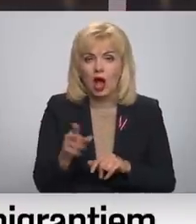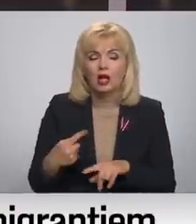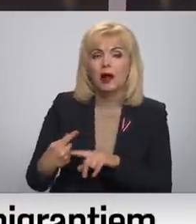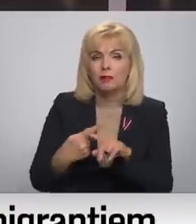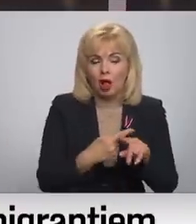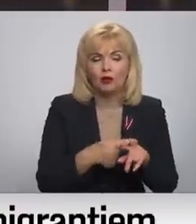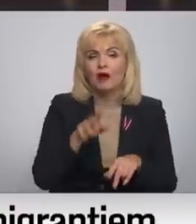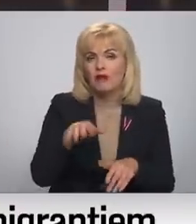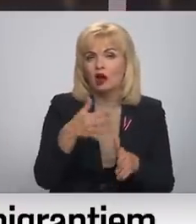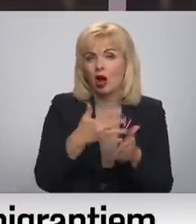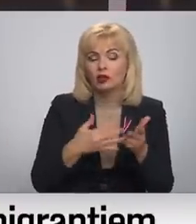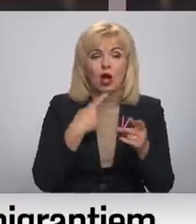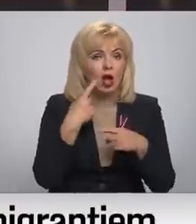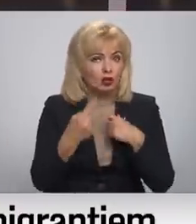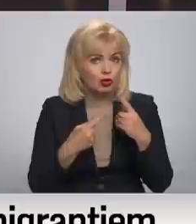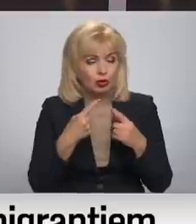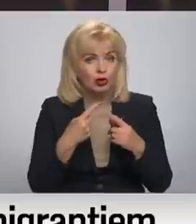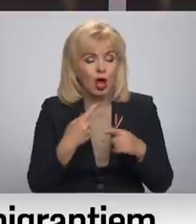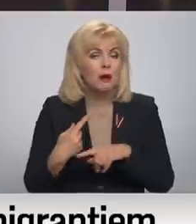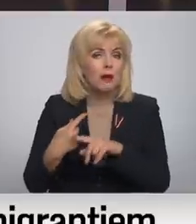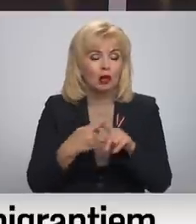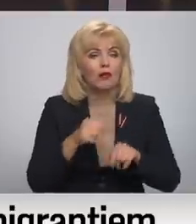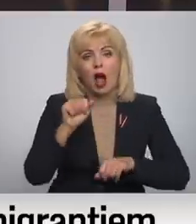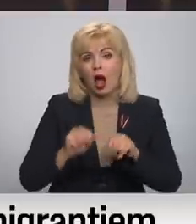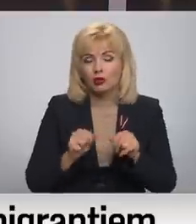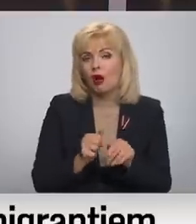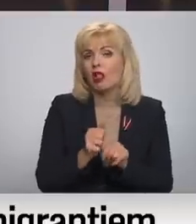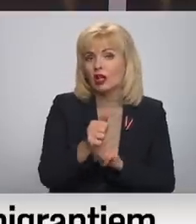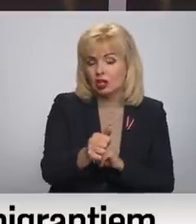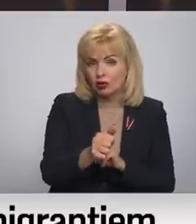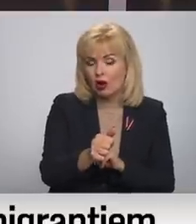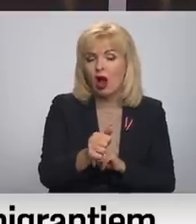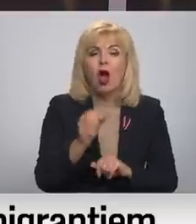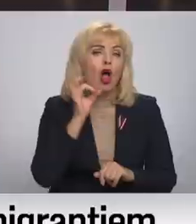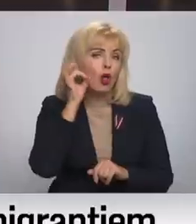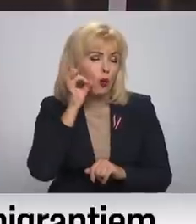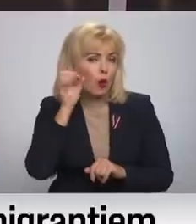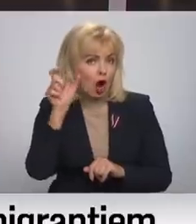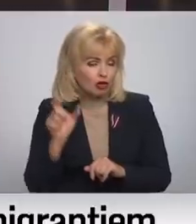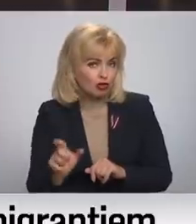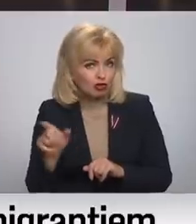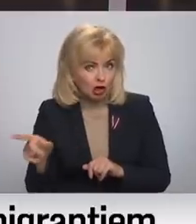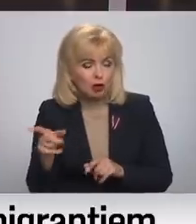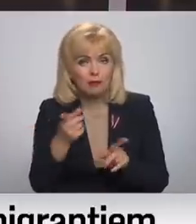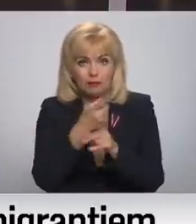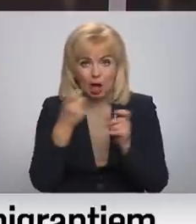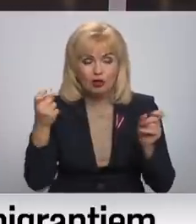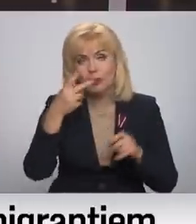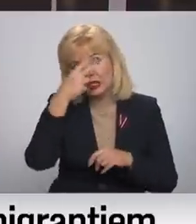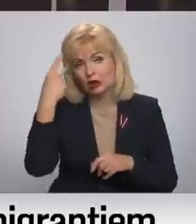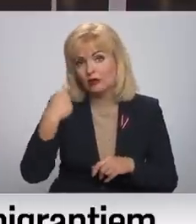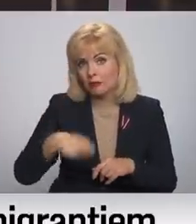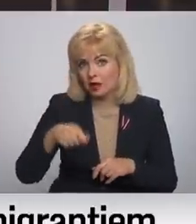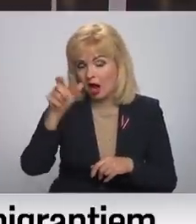varētu atrisināt arī sarunās ar Baltkrievijas autoritāro līderi Aleksandru Lukašenko, tā paziņojas Lietuvas